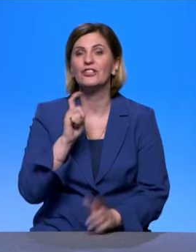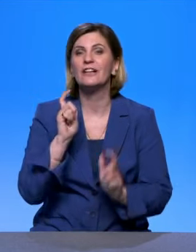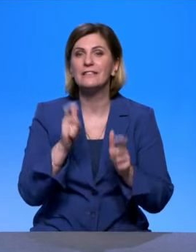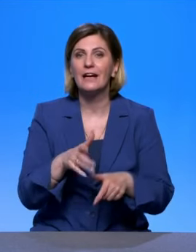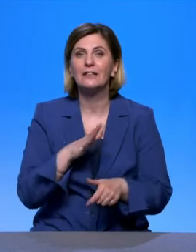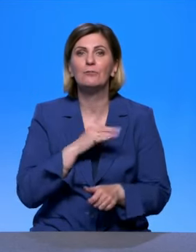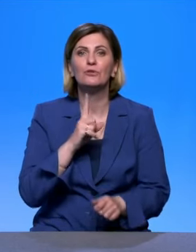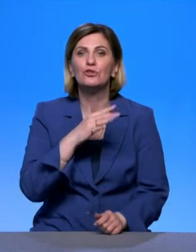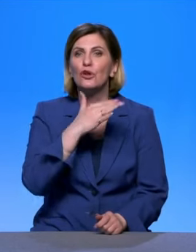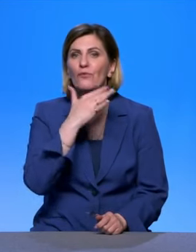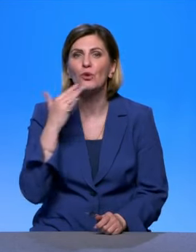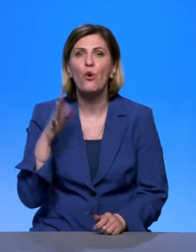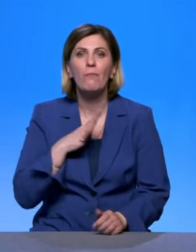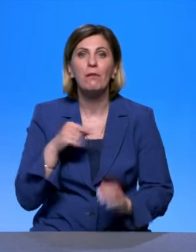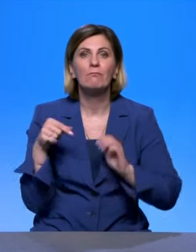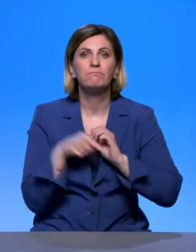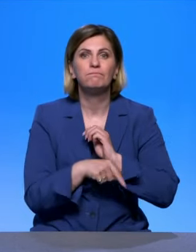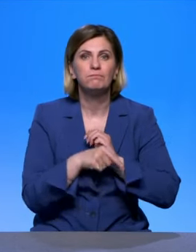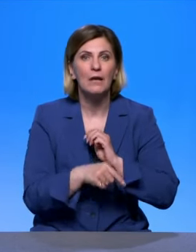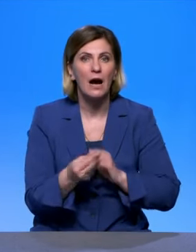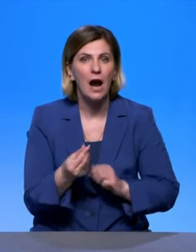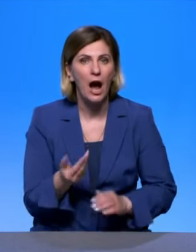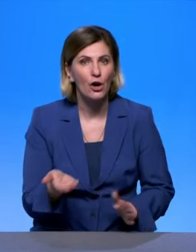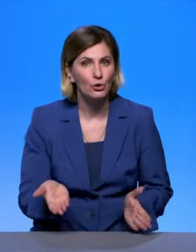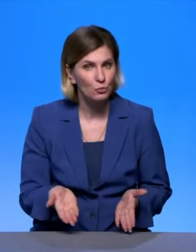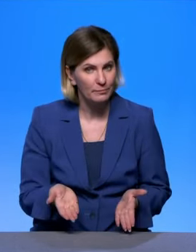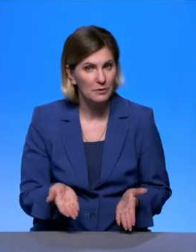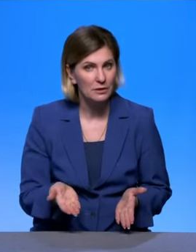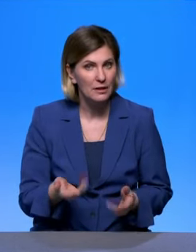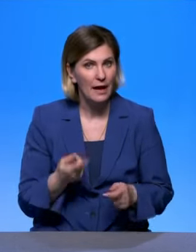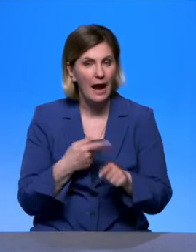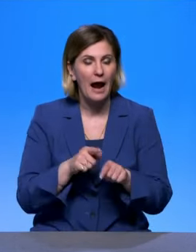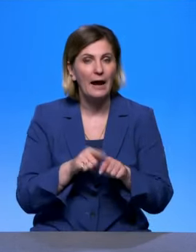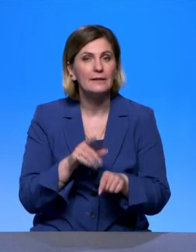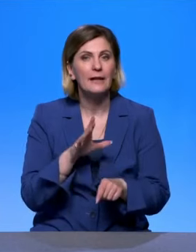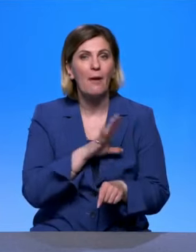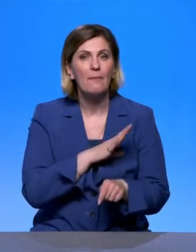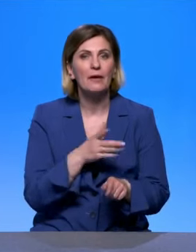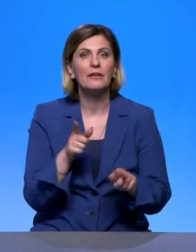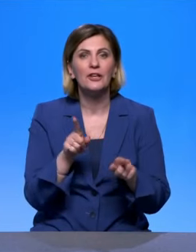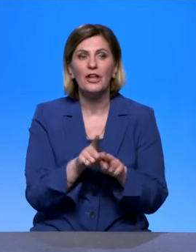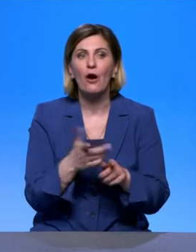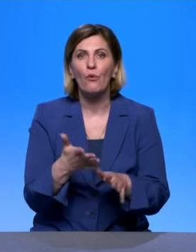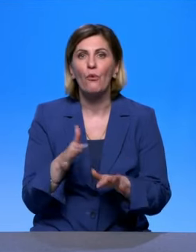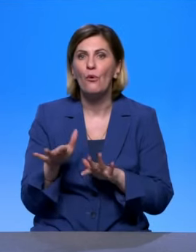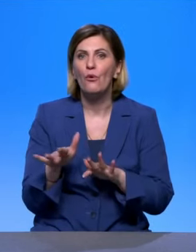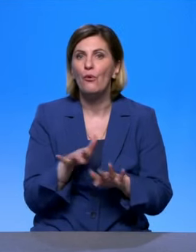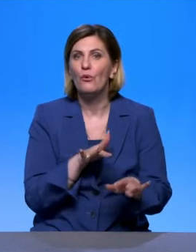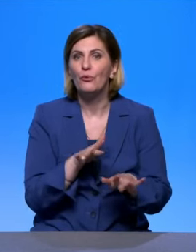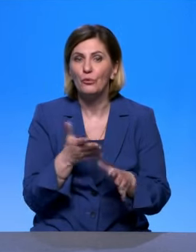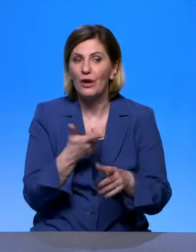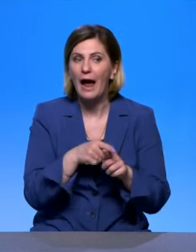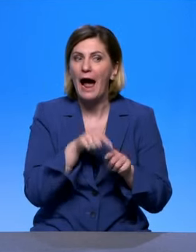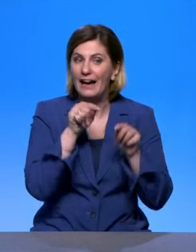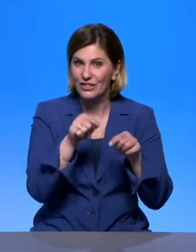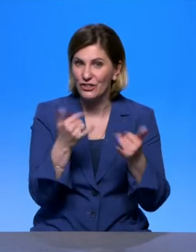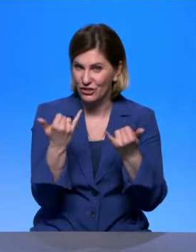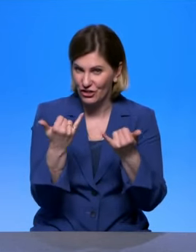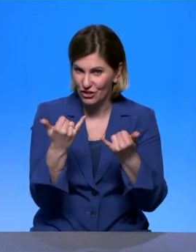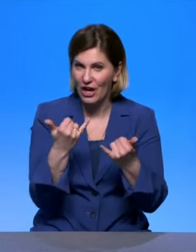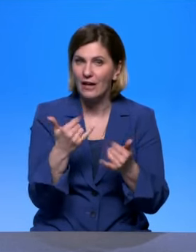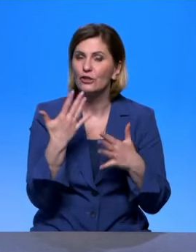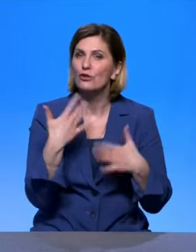было коррупции. Но... Мне кажется, вот это более такой вот метод, скажем, как говорится, чистый, не да? такой